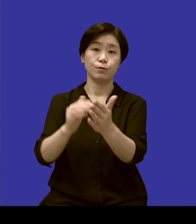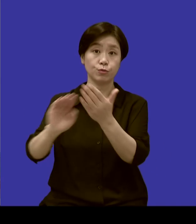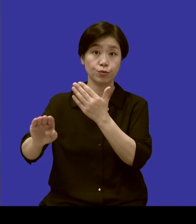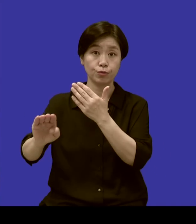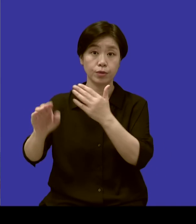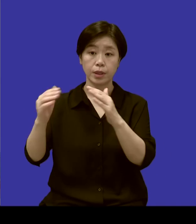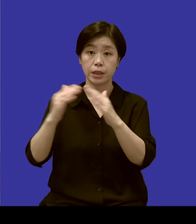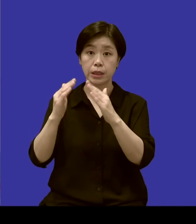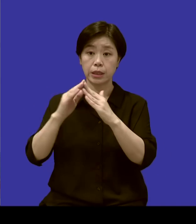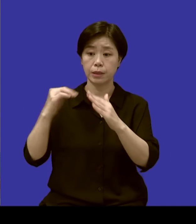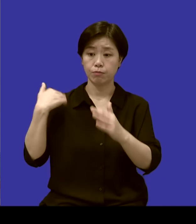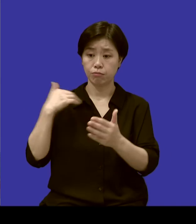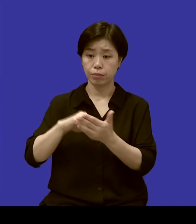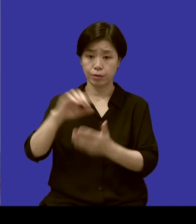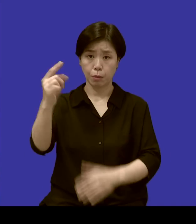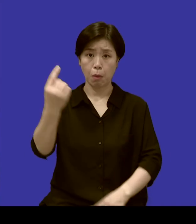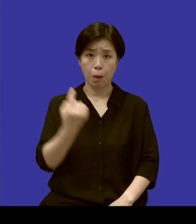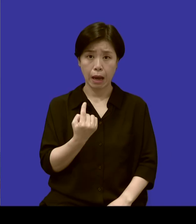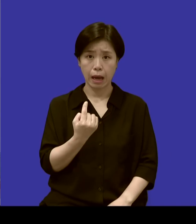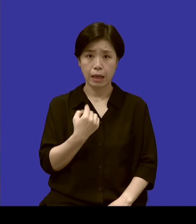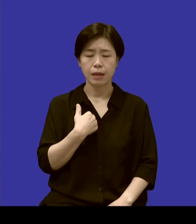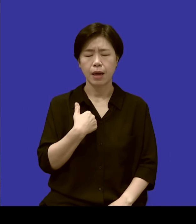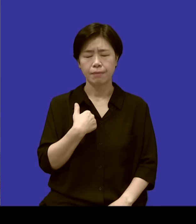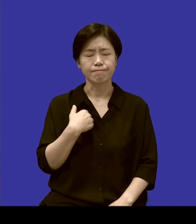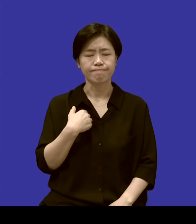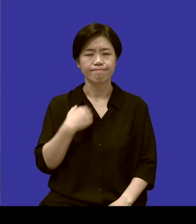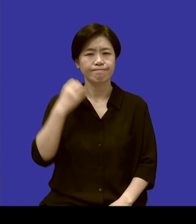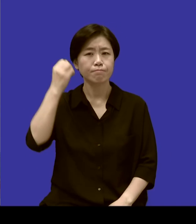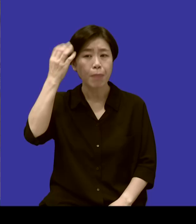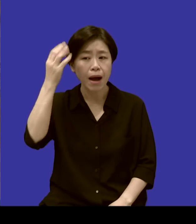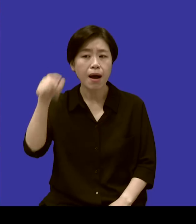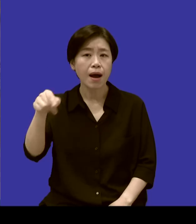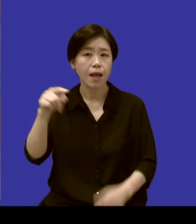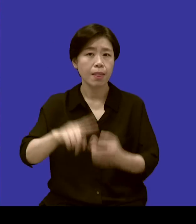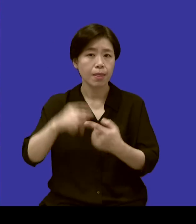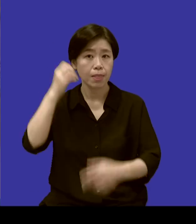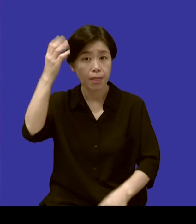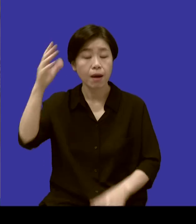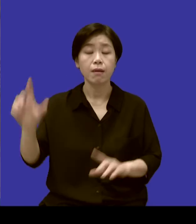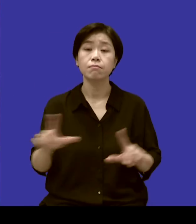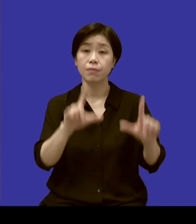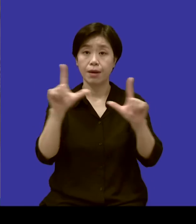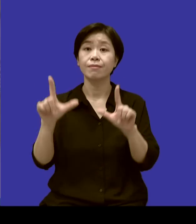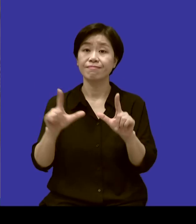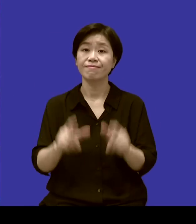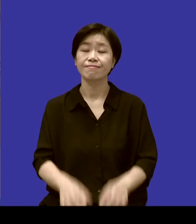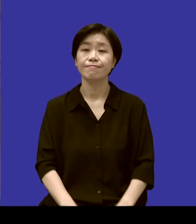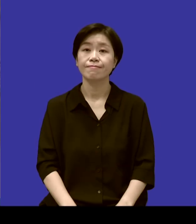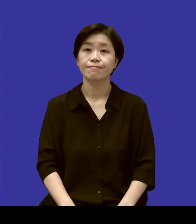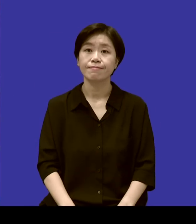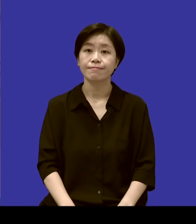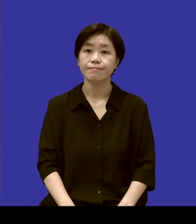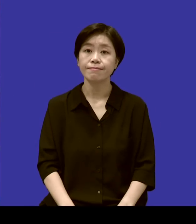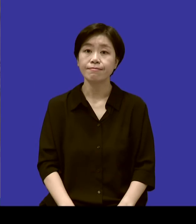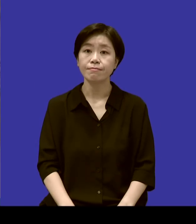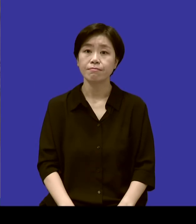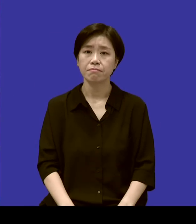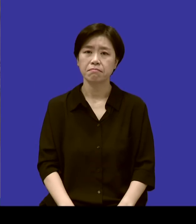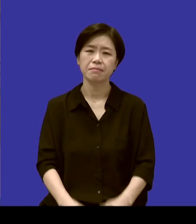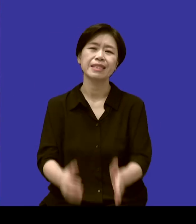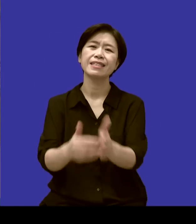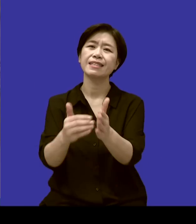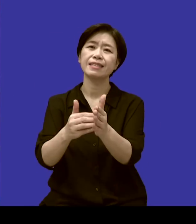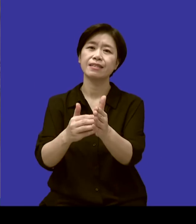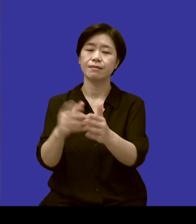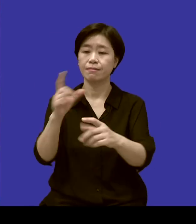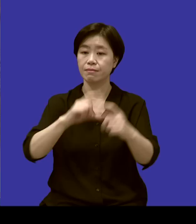또 다시 이제 원점으로 돌아갔죠. 예. 다 잊어버리고 예. 처음에는 그 정도까지지 뭐